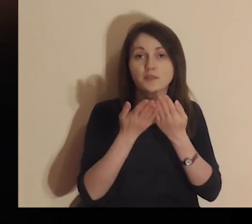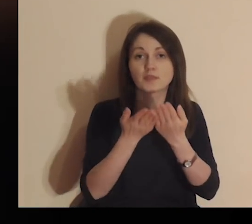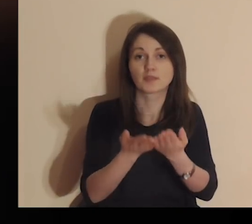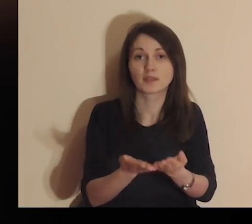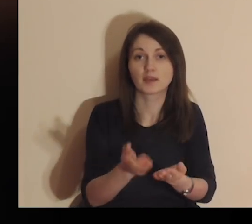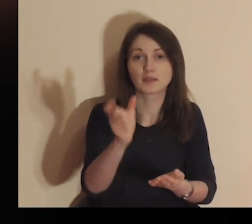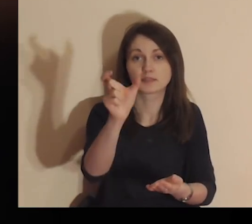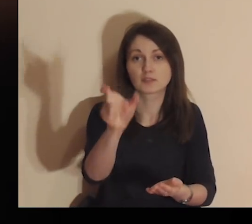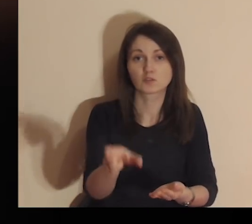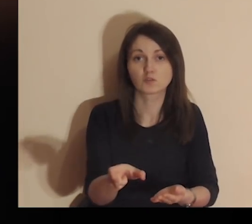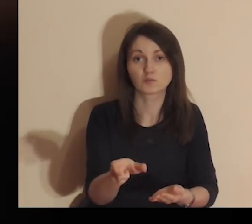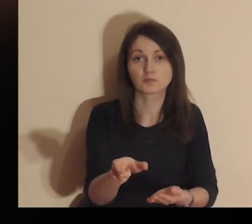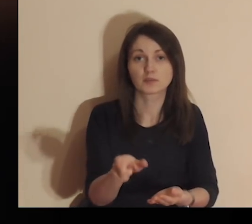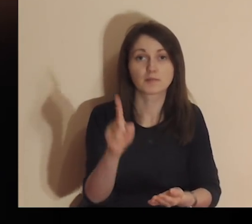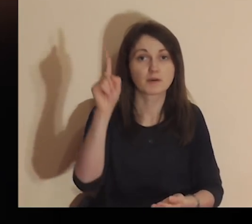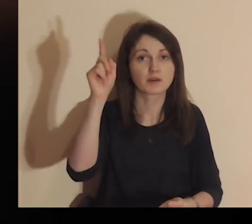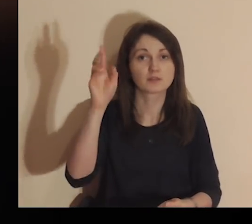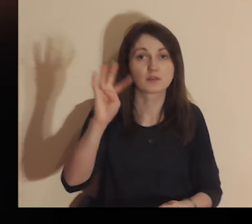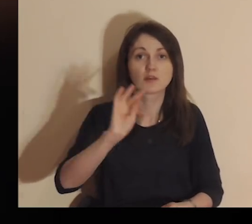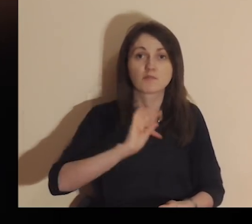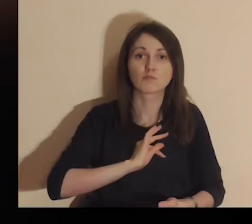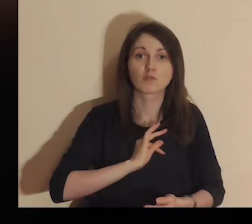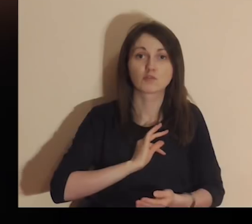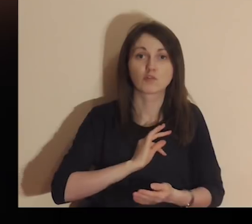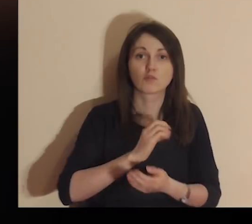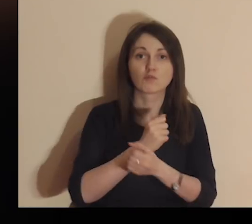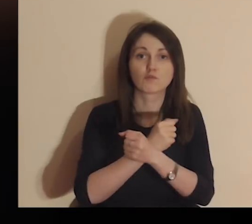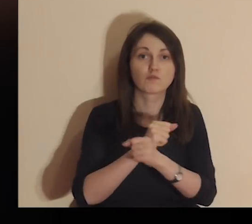Poprowadził mnie tam, dokąd Ty chcesz.